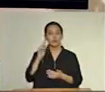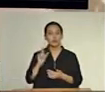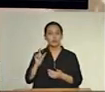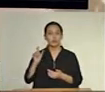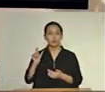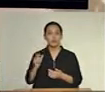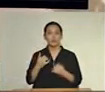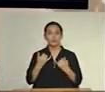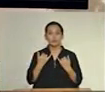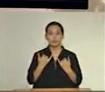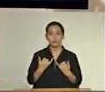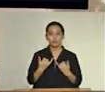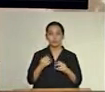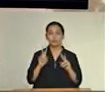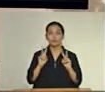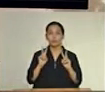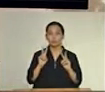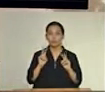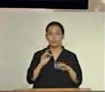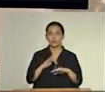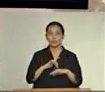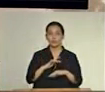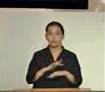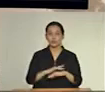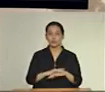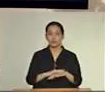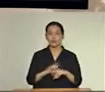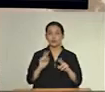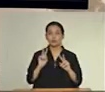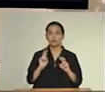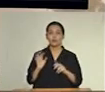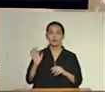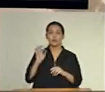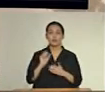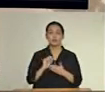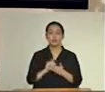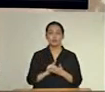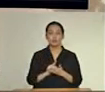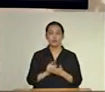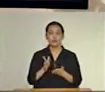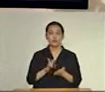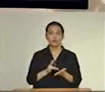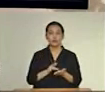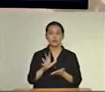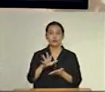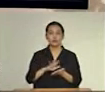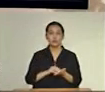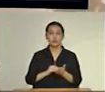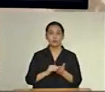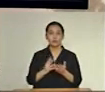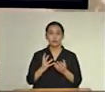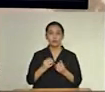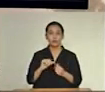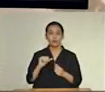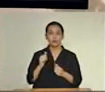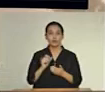o'quvchilar, bugungi mavzumiz o'z nihoyasiga yetdi. Mavzu yuzasidan quyidagi topshiriqlarni daftaringizga yozib oling.